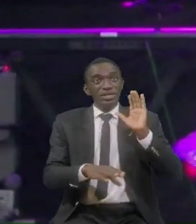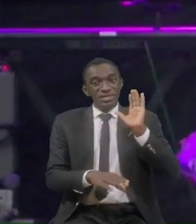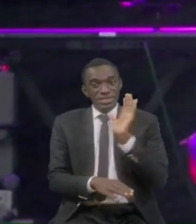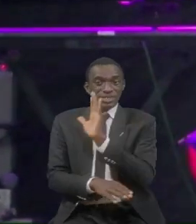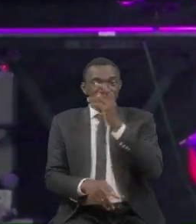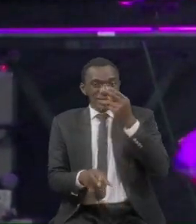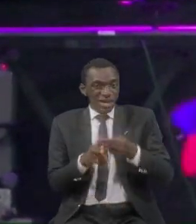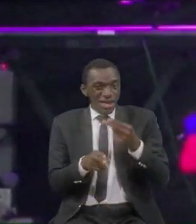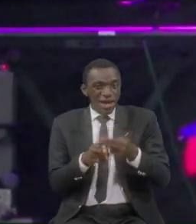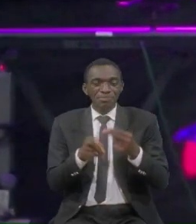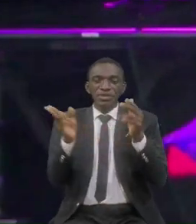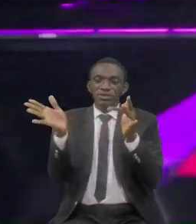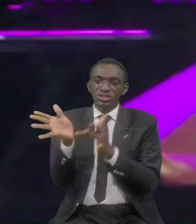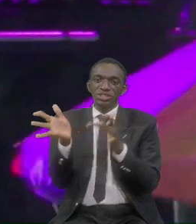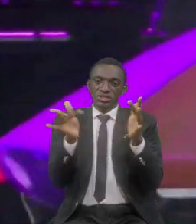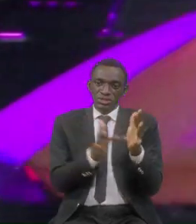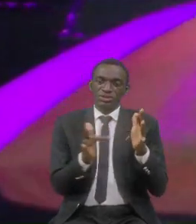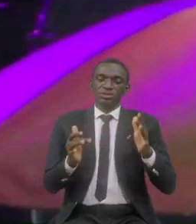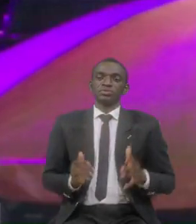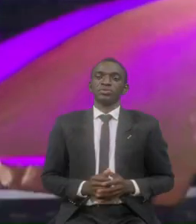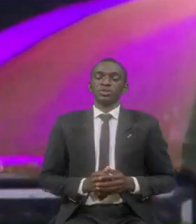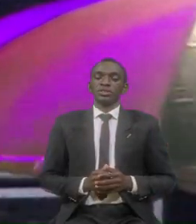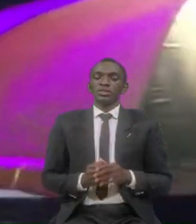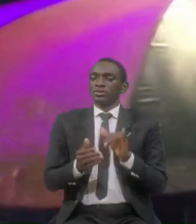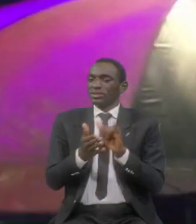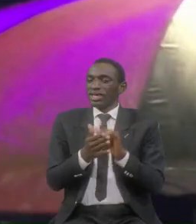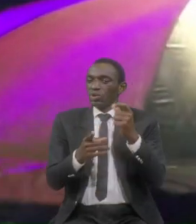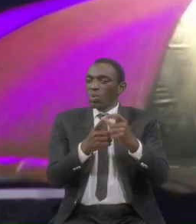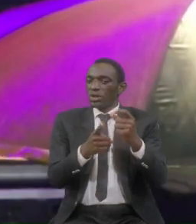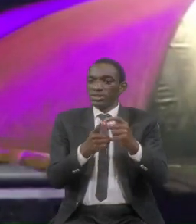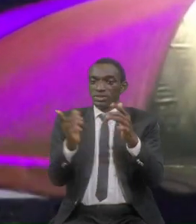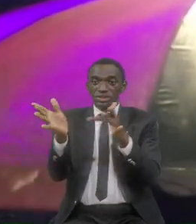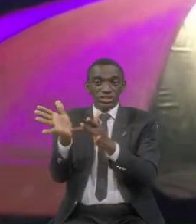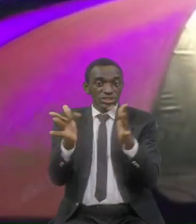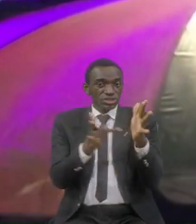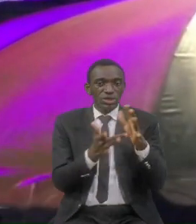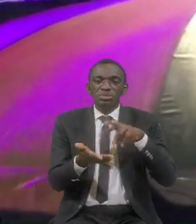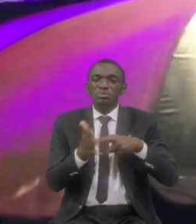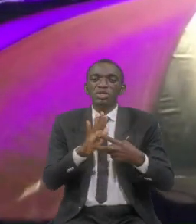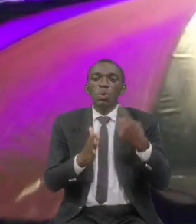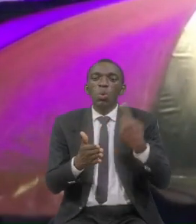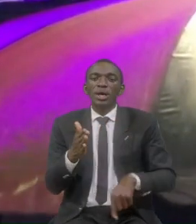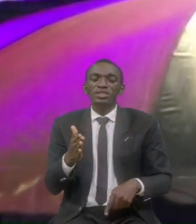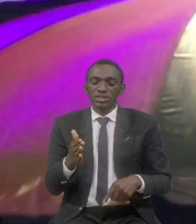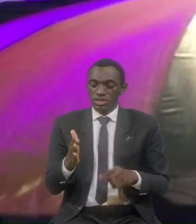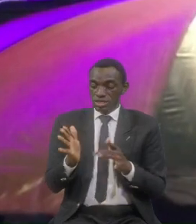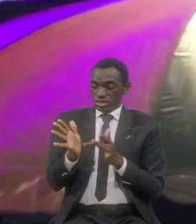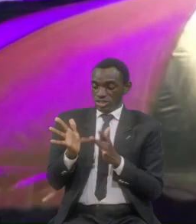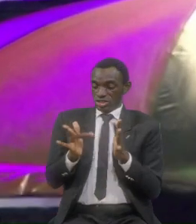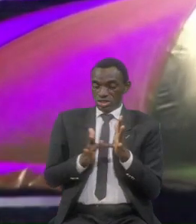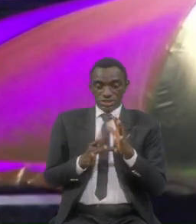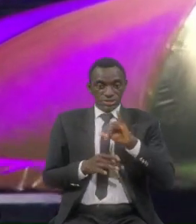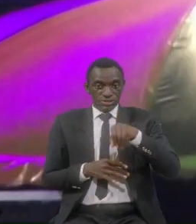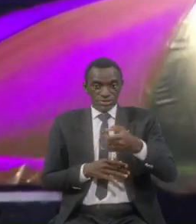pangalan Jesus. That's what Jesus, that name Jesus means. Jehovah saves. Ang buti pasabot